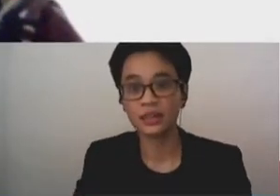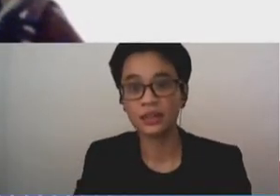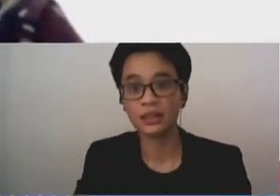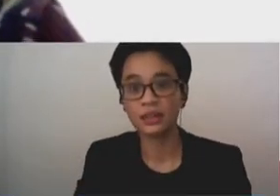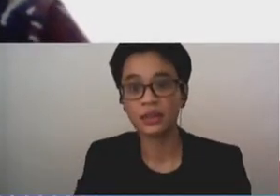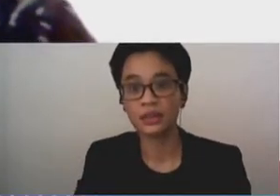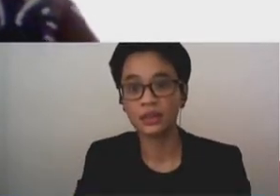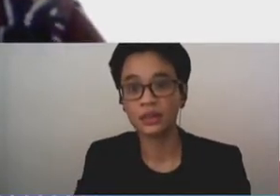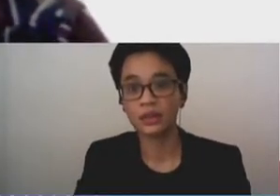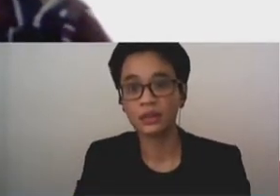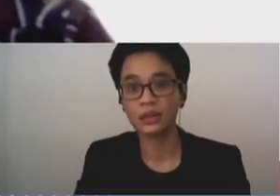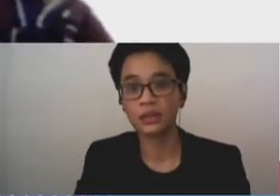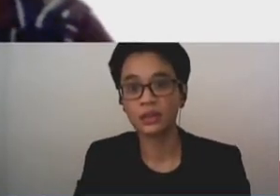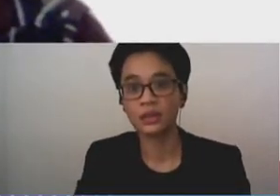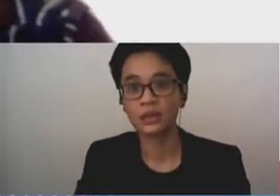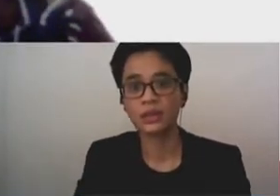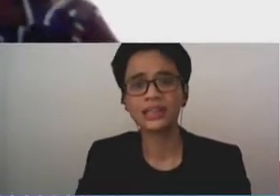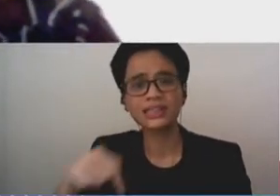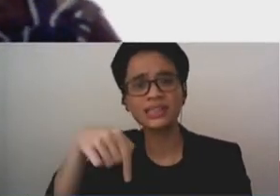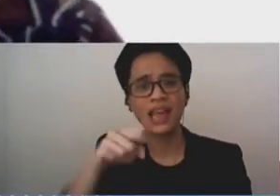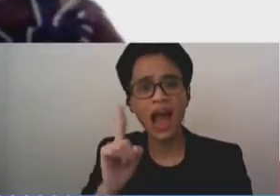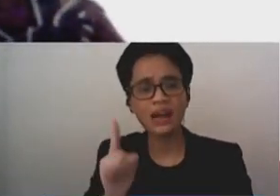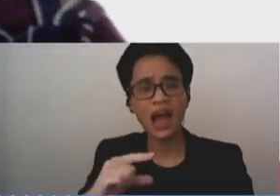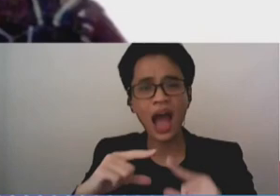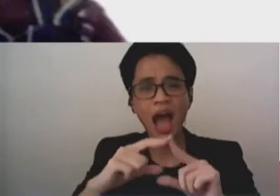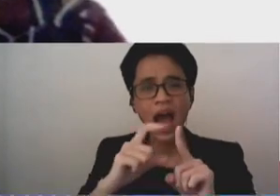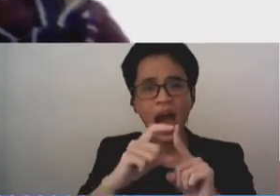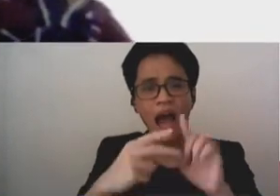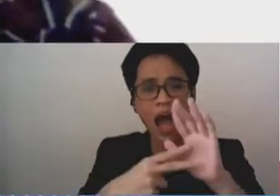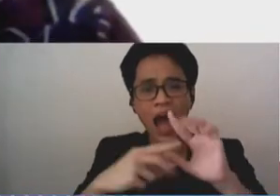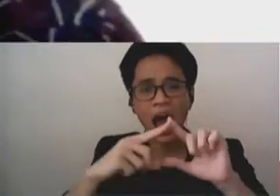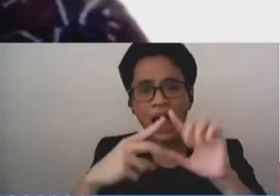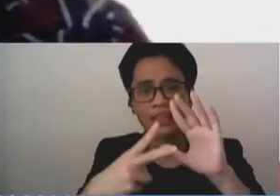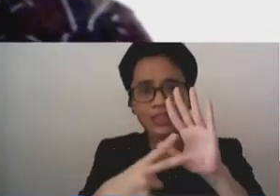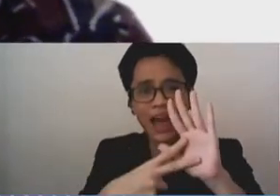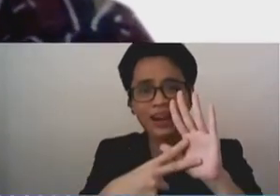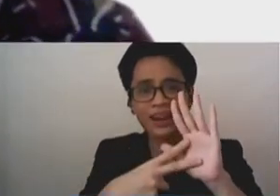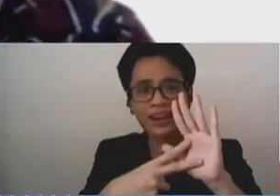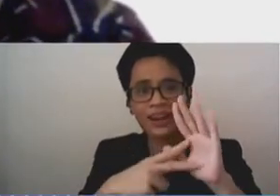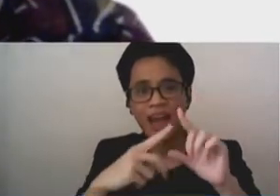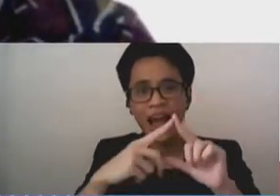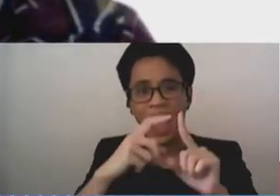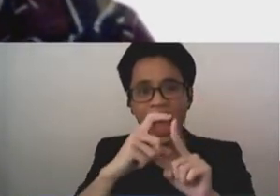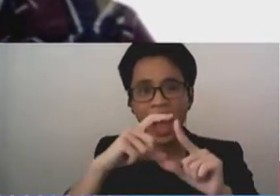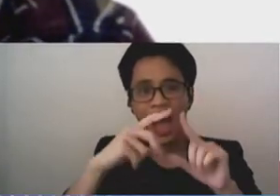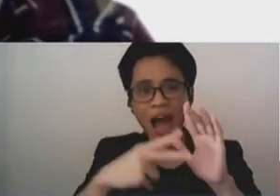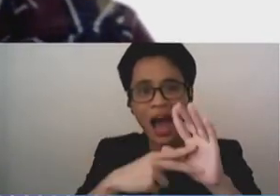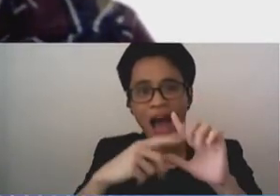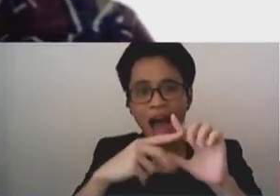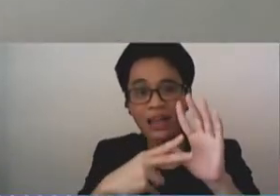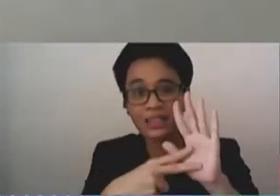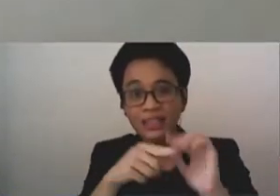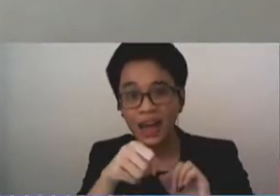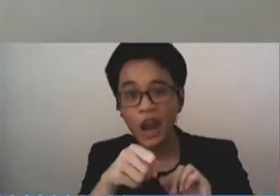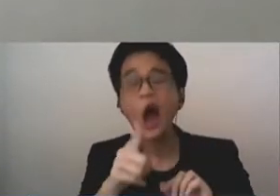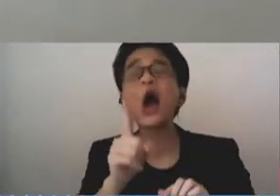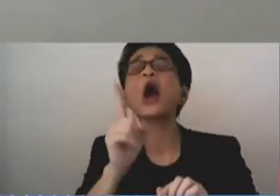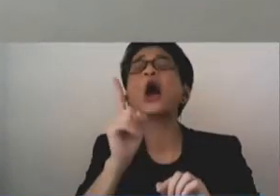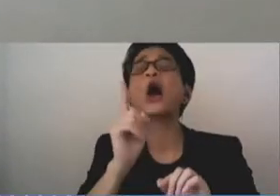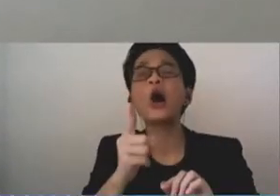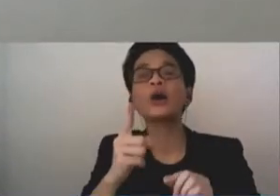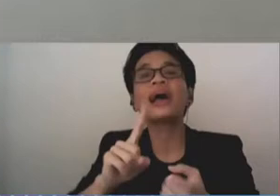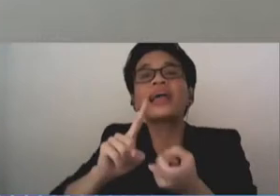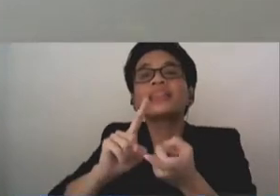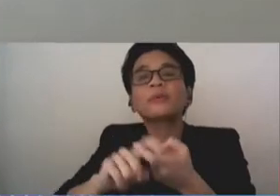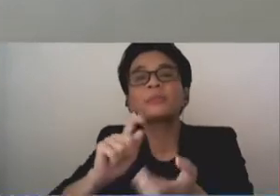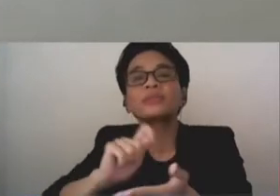Adnan Abdillah Gifari, ini anaknya ini ya, Ibu yang komen di YouTube tadi. Kan itu teman sekolahnya Adnan. Oh,